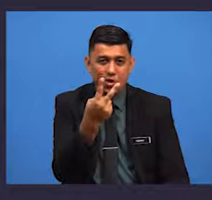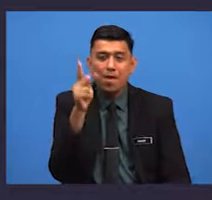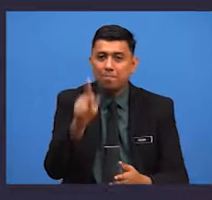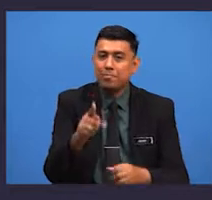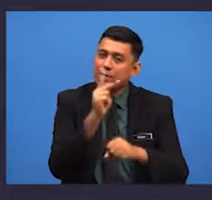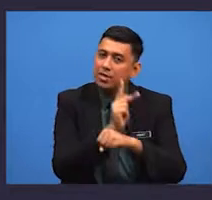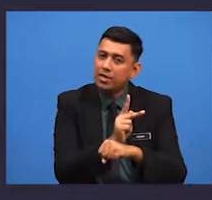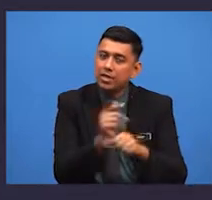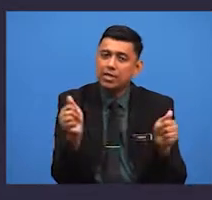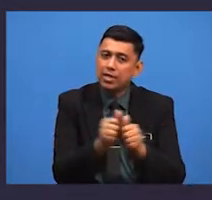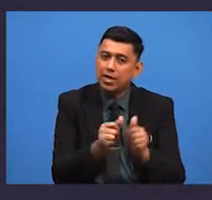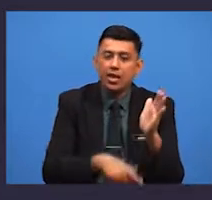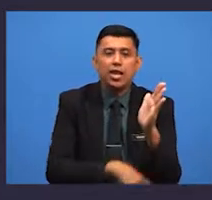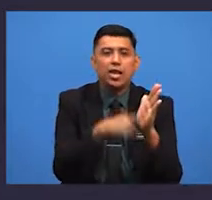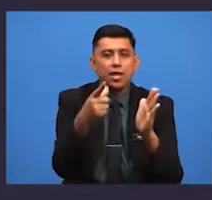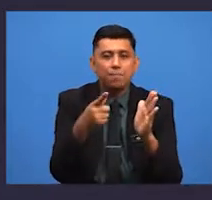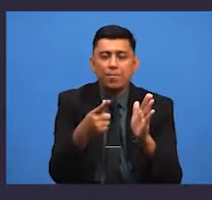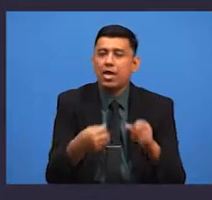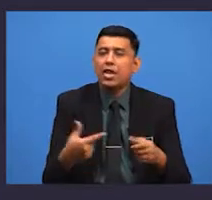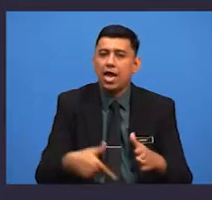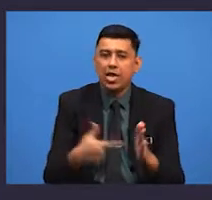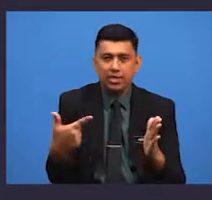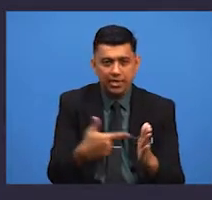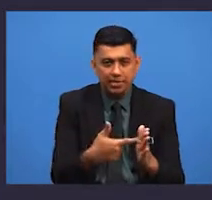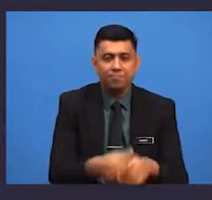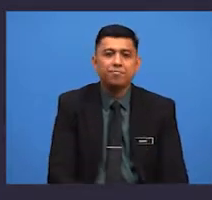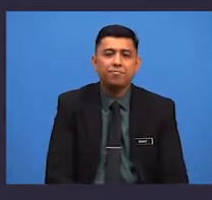lihat sudukot dengan lebih terperinci.